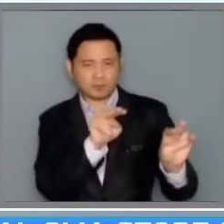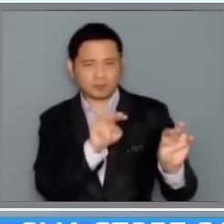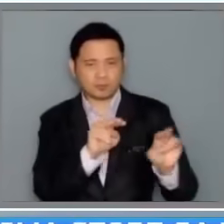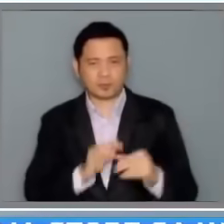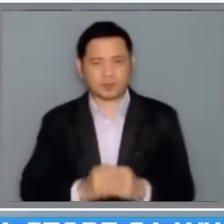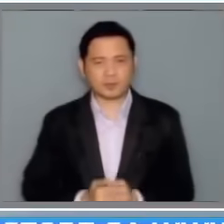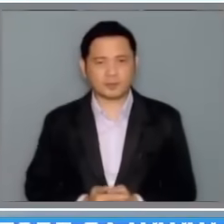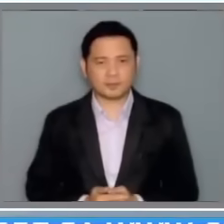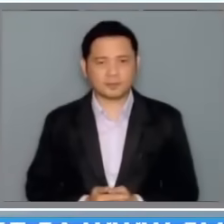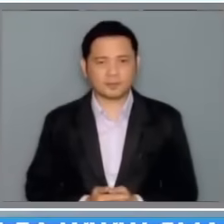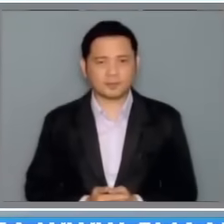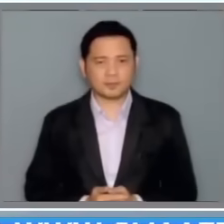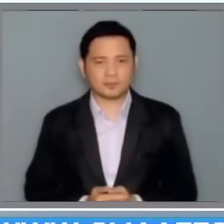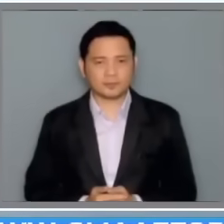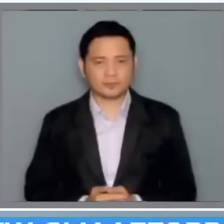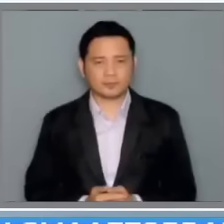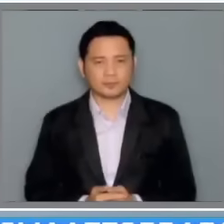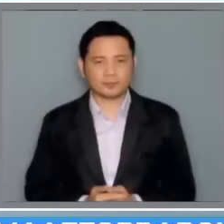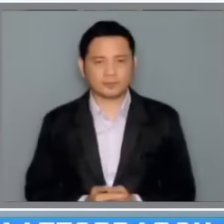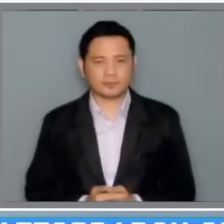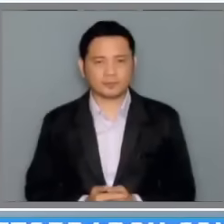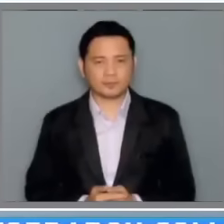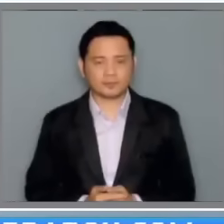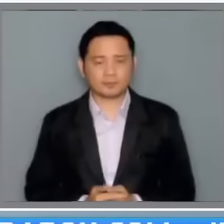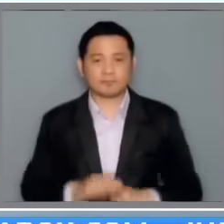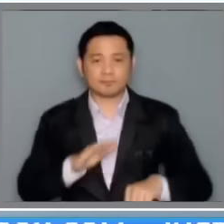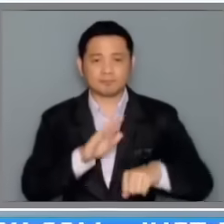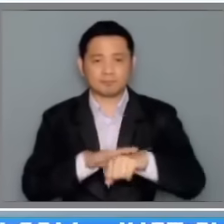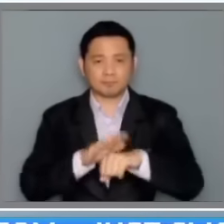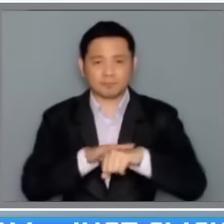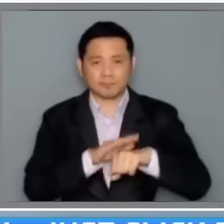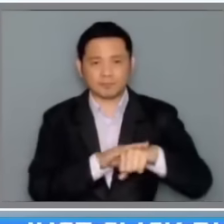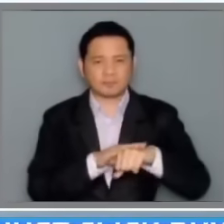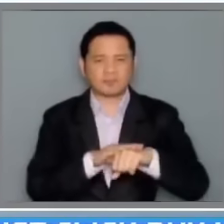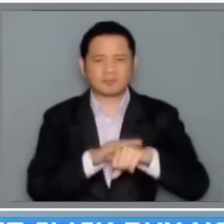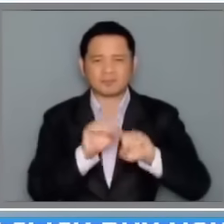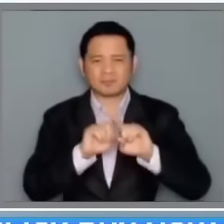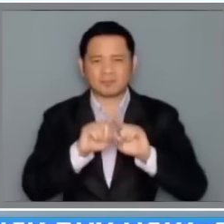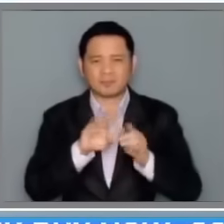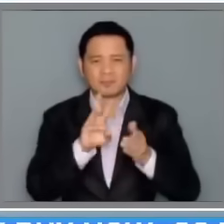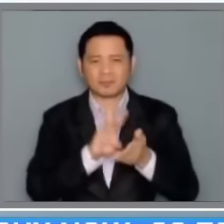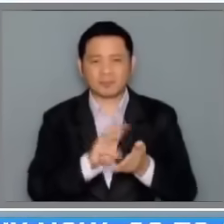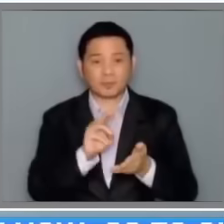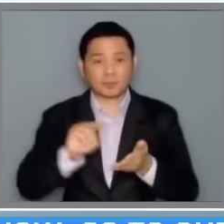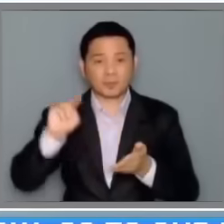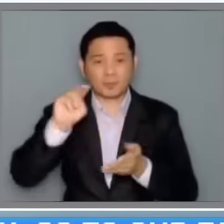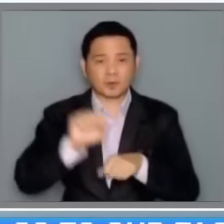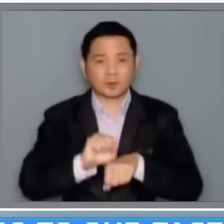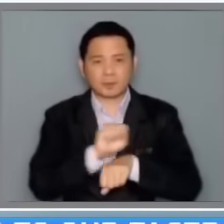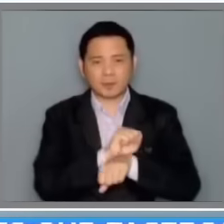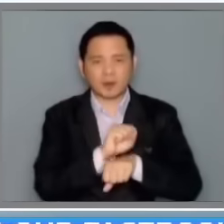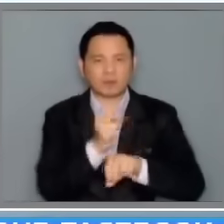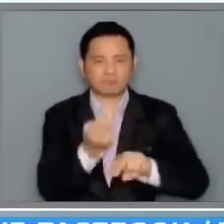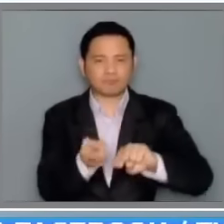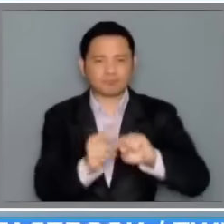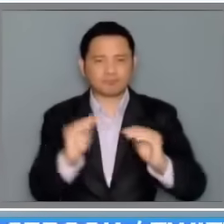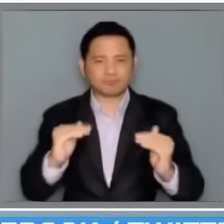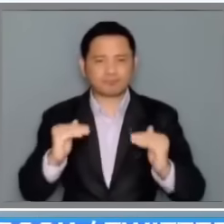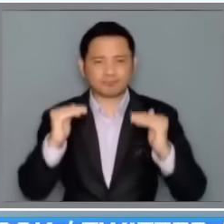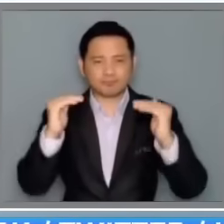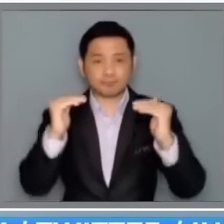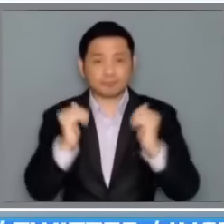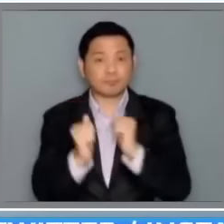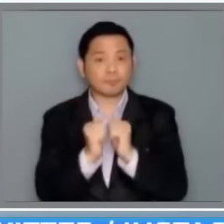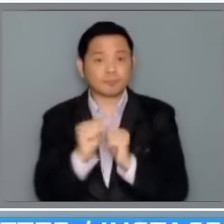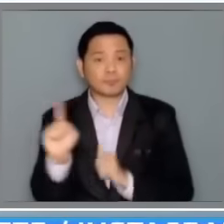Katunayan, nakataas ngayon ang rainfall advisory sa Northern Samar. Ayon sa PAGASA, asahan ang malalakas na ulan sa